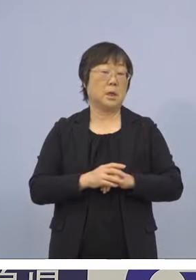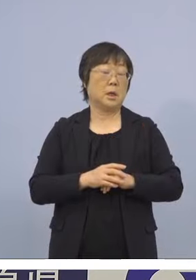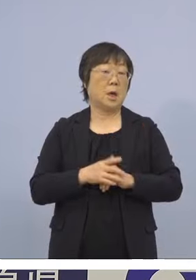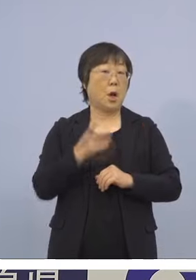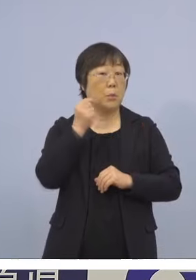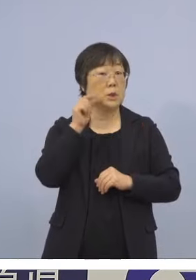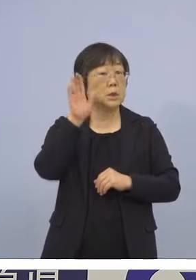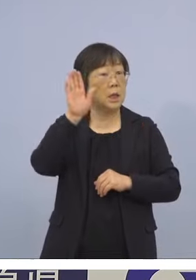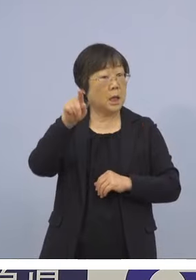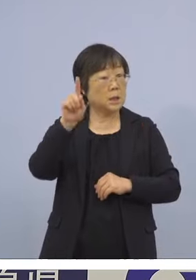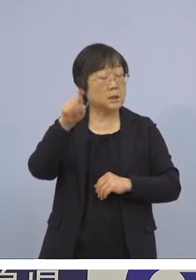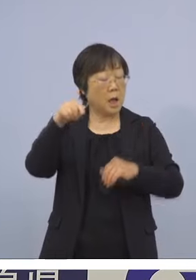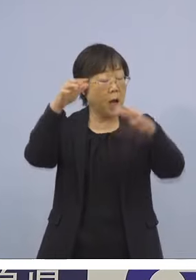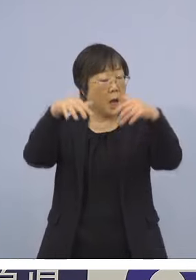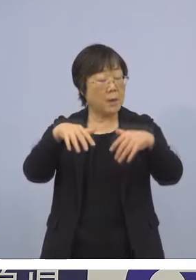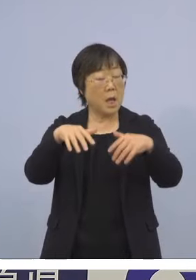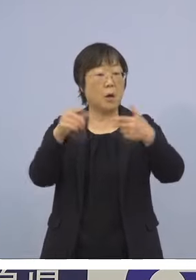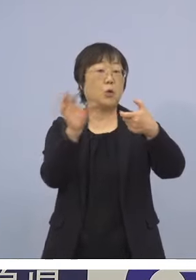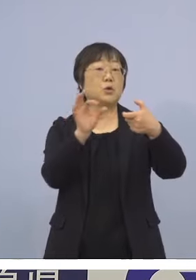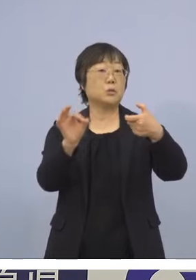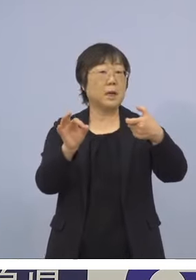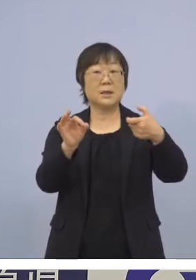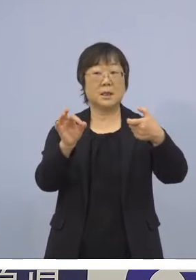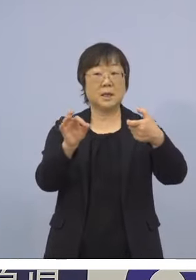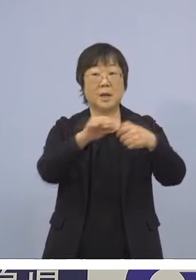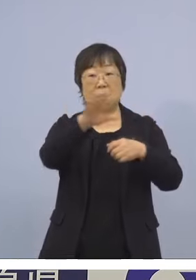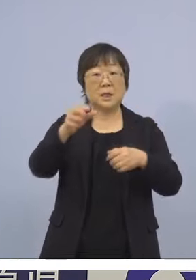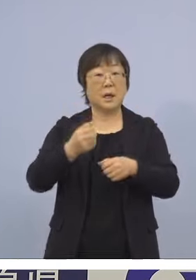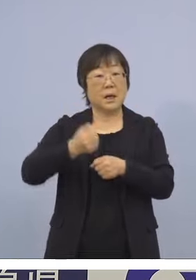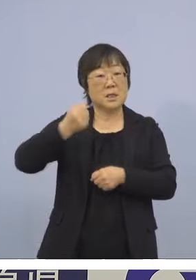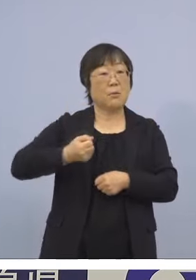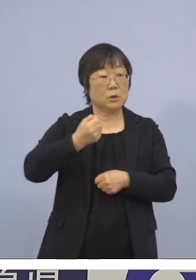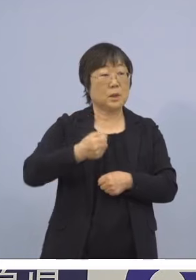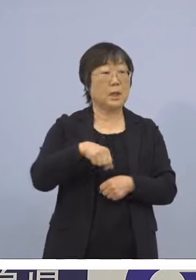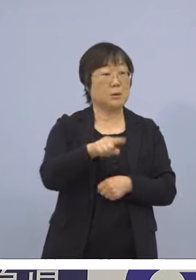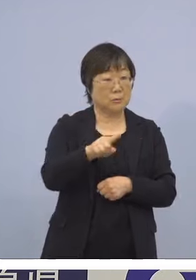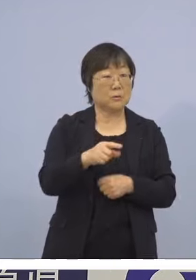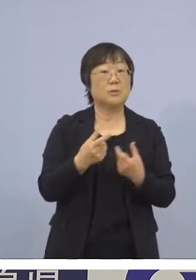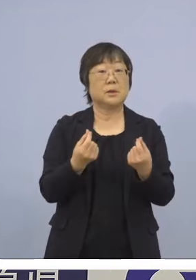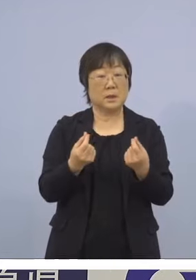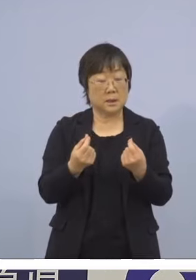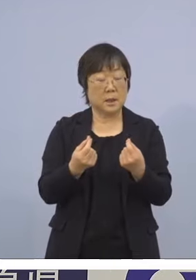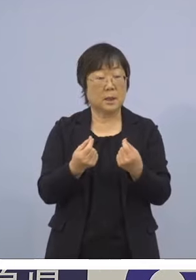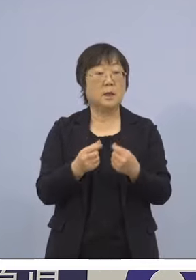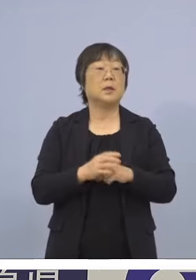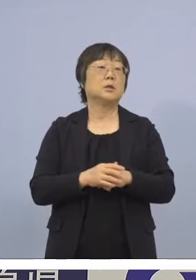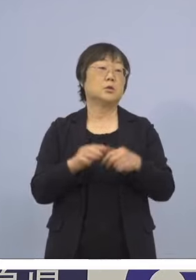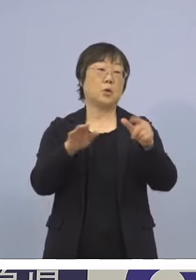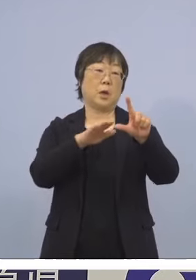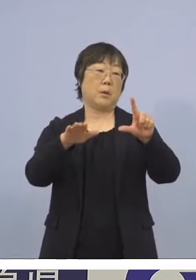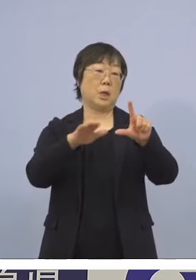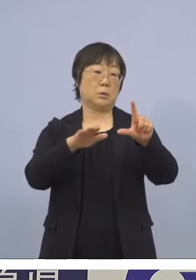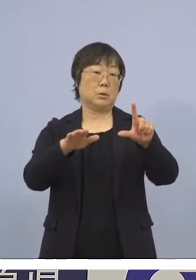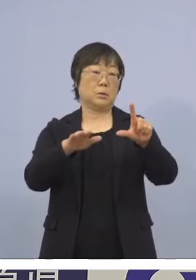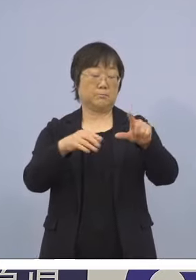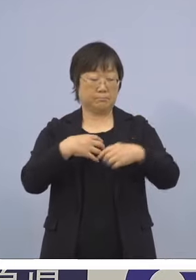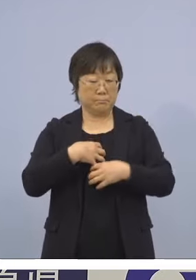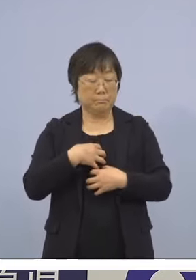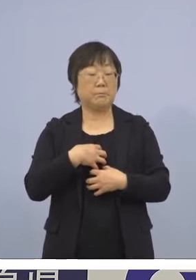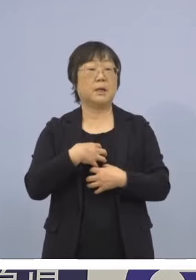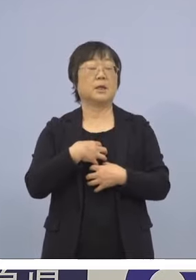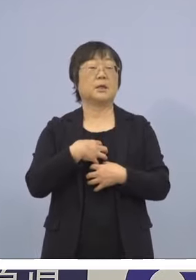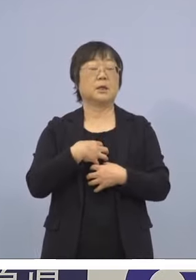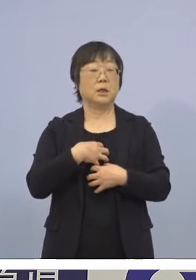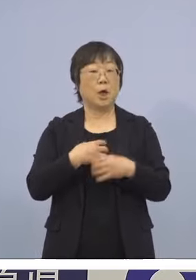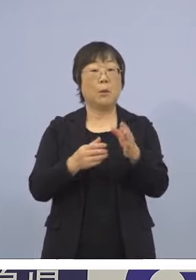性が 60% とかさ、みんな傘持ちますよね。ですからもうそういうレベルだということをもう一